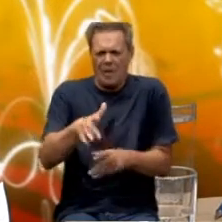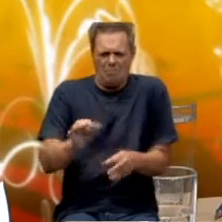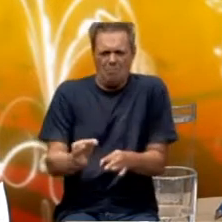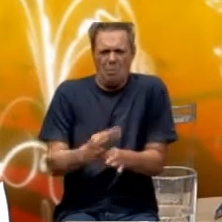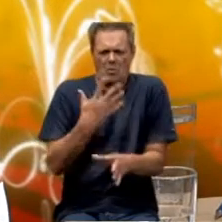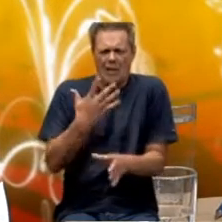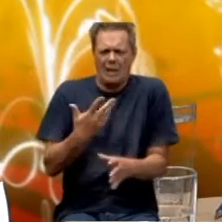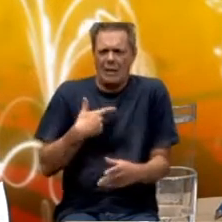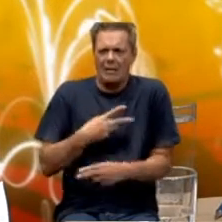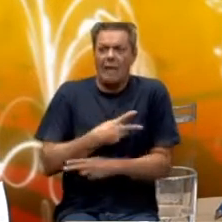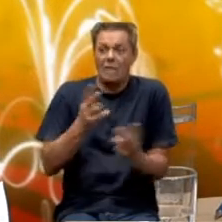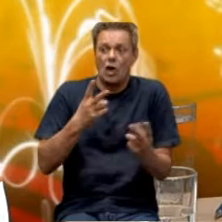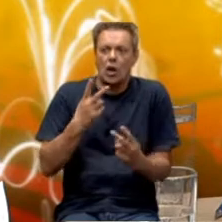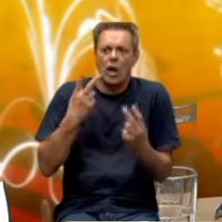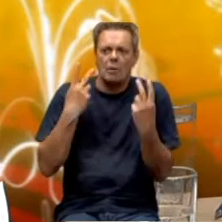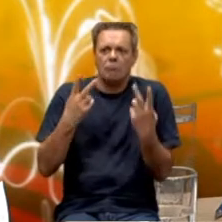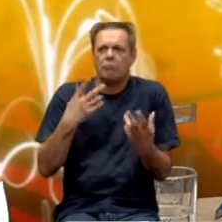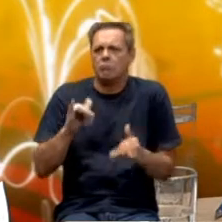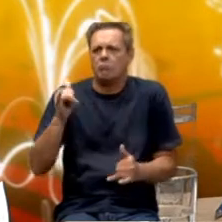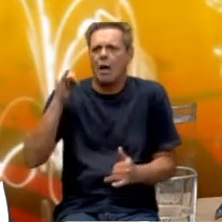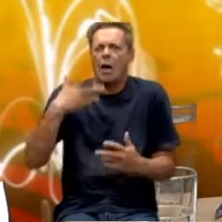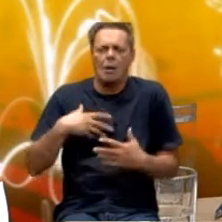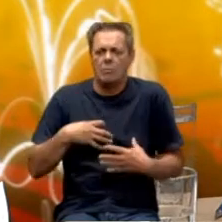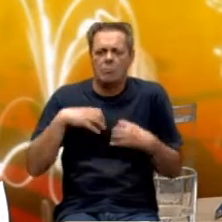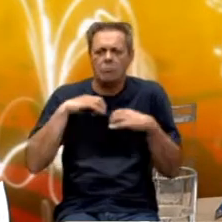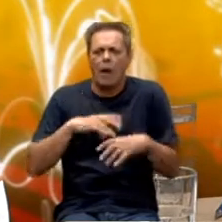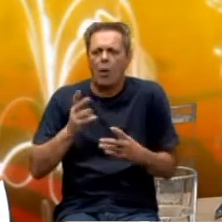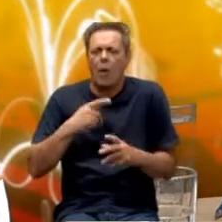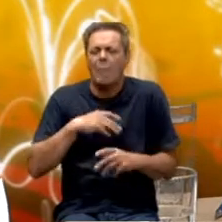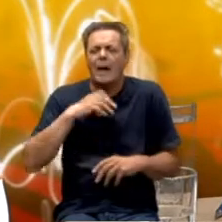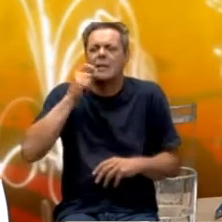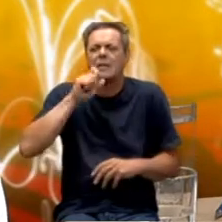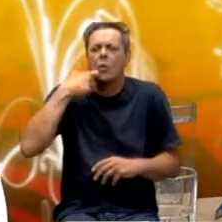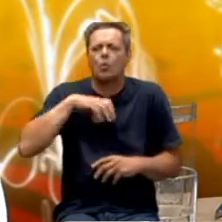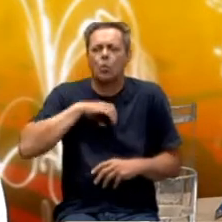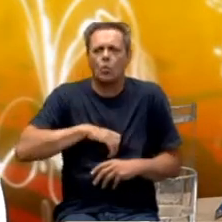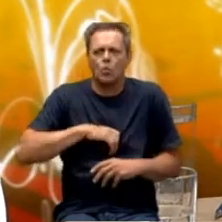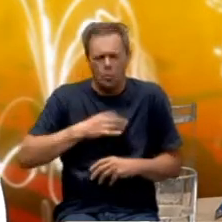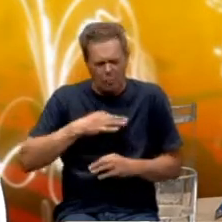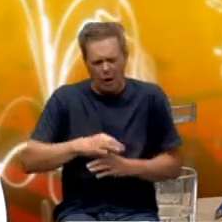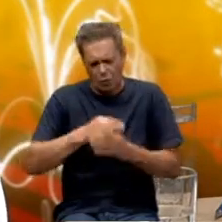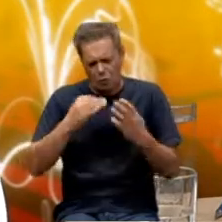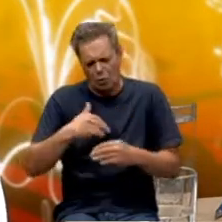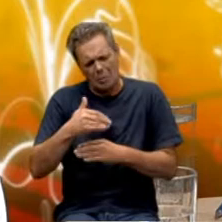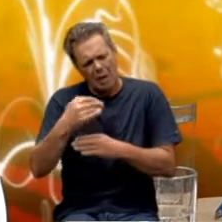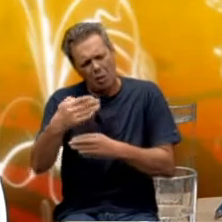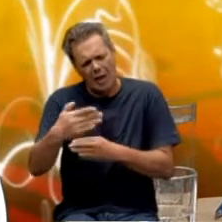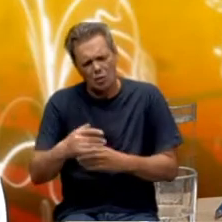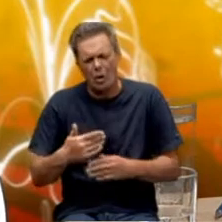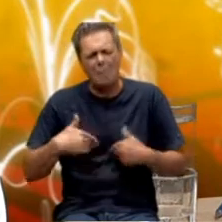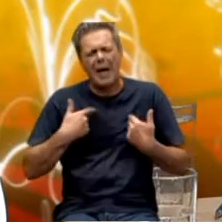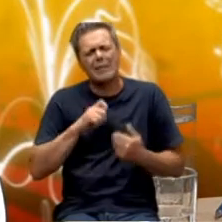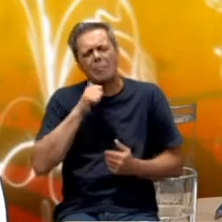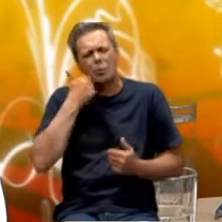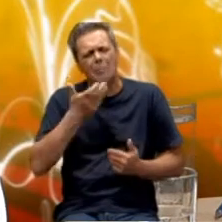da veće blagodati nema za ljudsku dušu. A to ćemo otkriti malo kasnije razgovarajući sa vrlo, vrlo mladim ljudima.